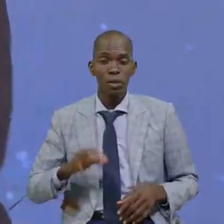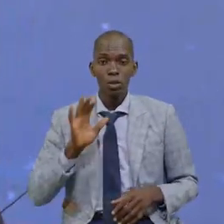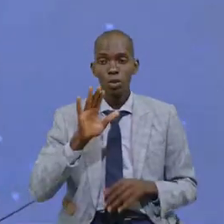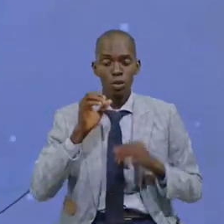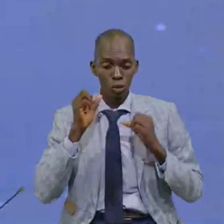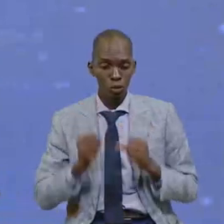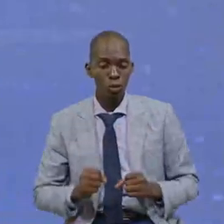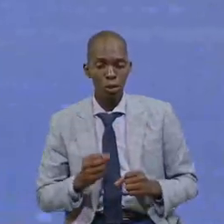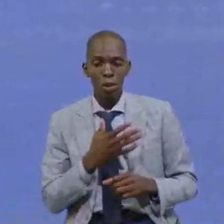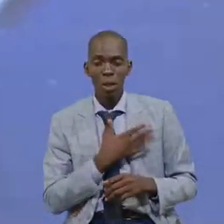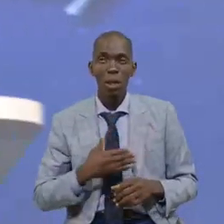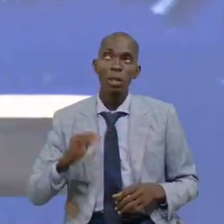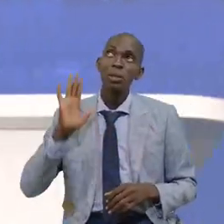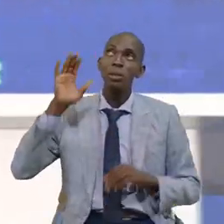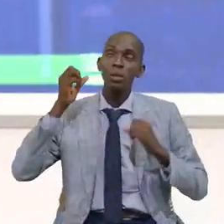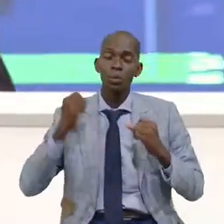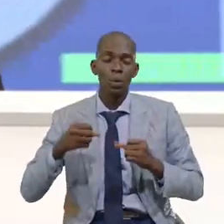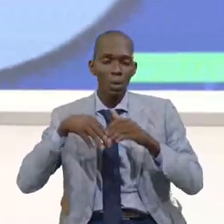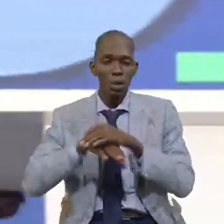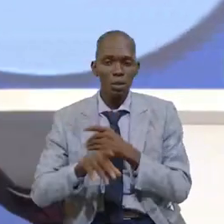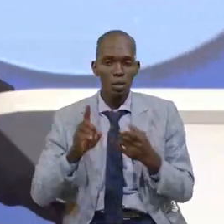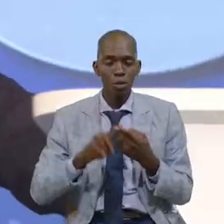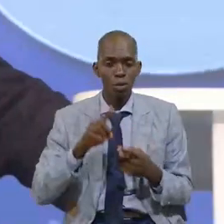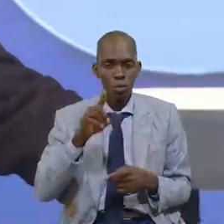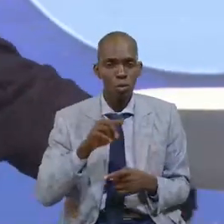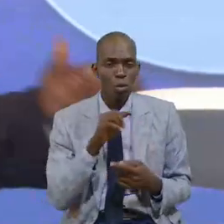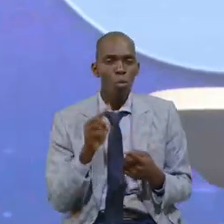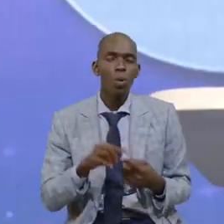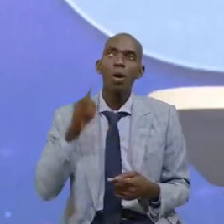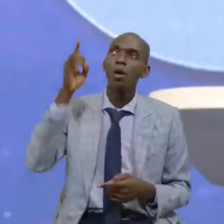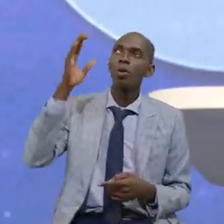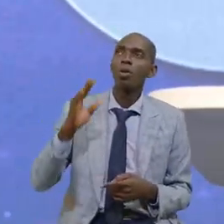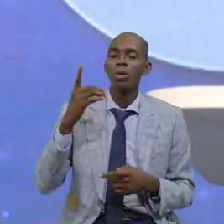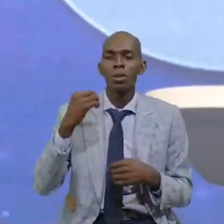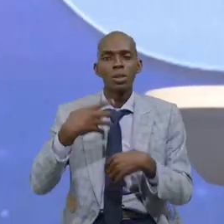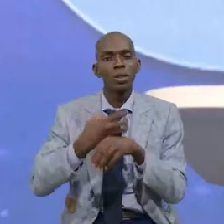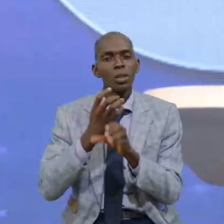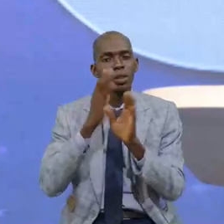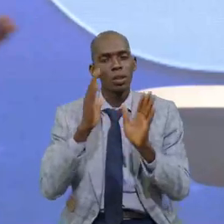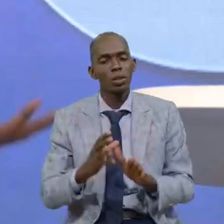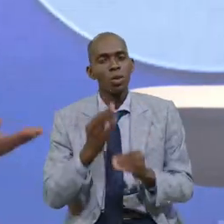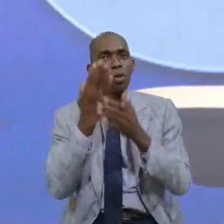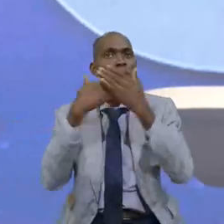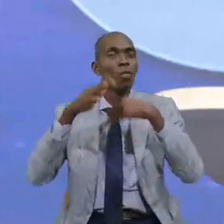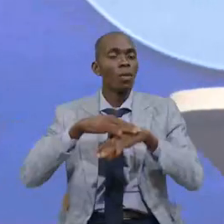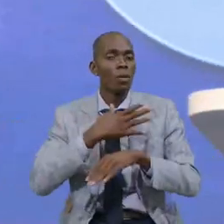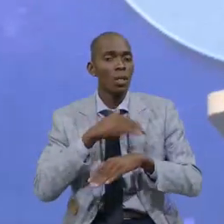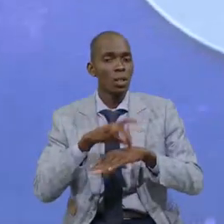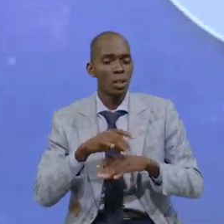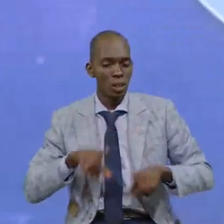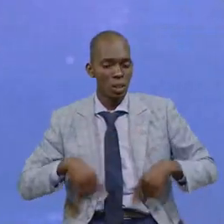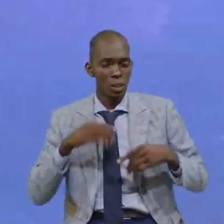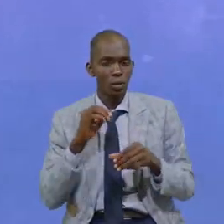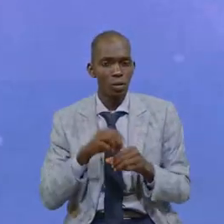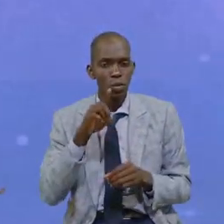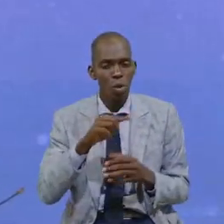force et la puissance de Dieu entrent en toi, quand Dieu, le Créateur du ciel et de la terre, habite en